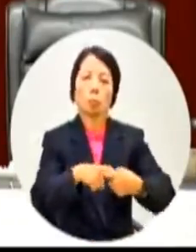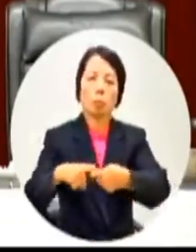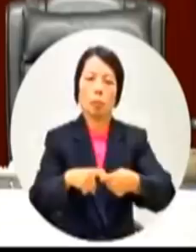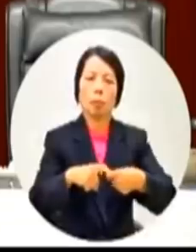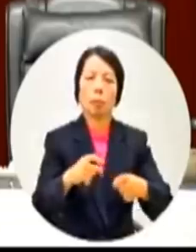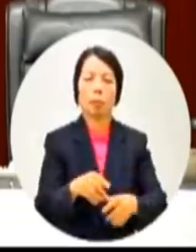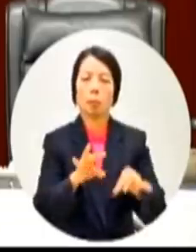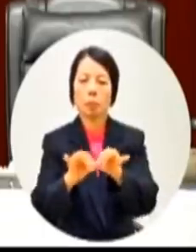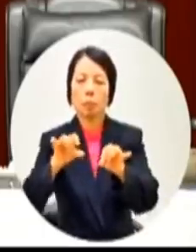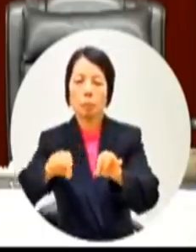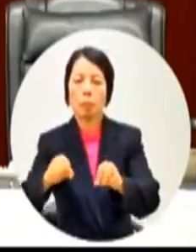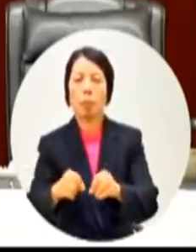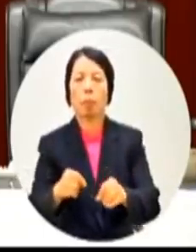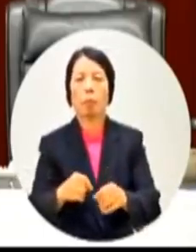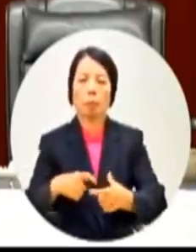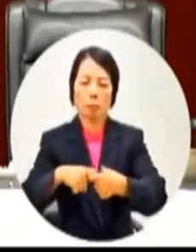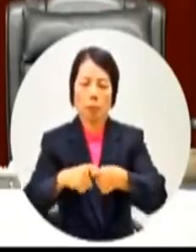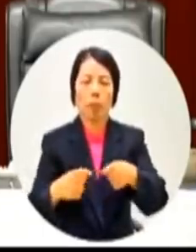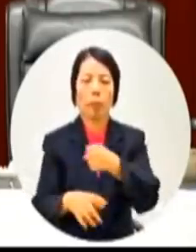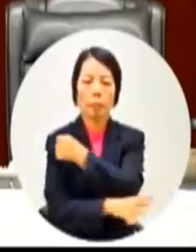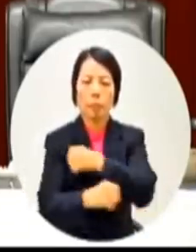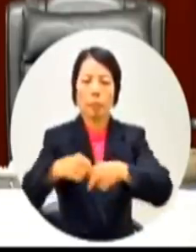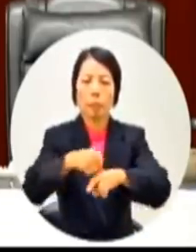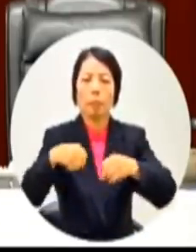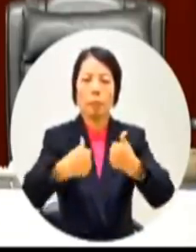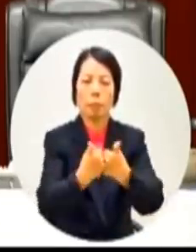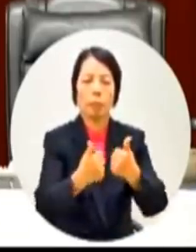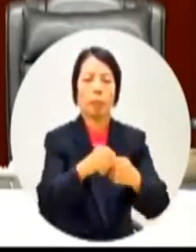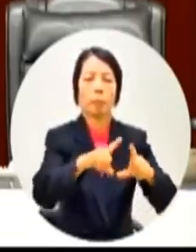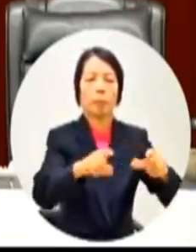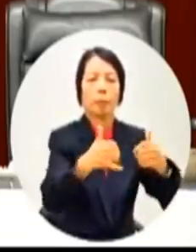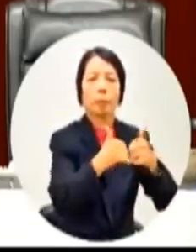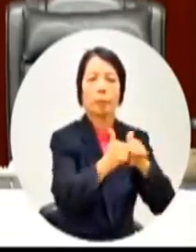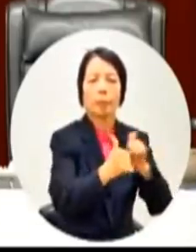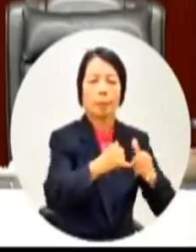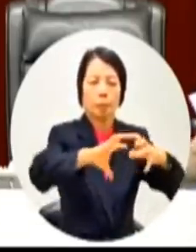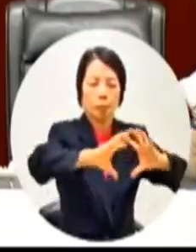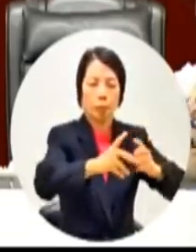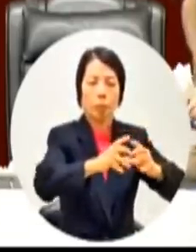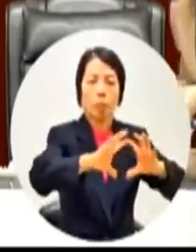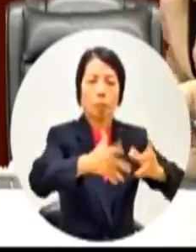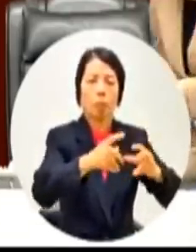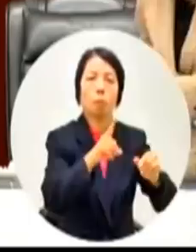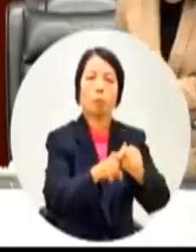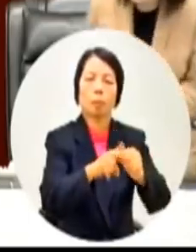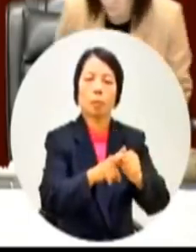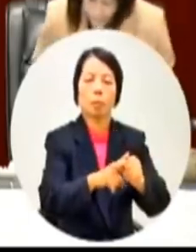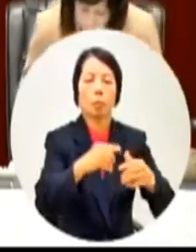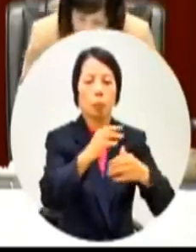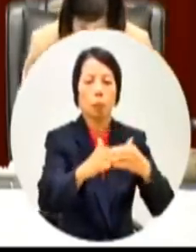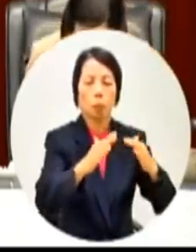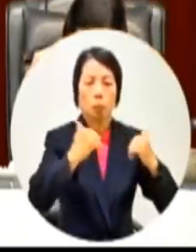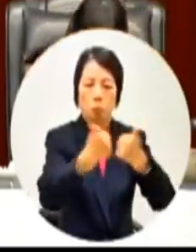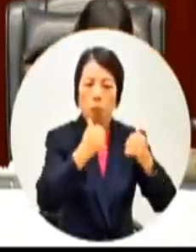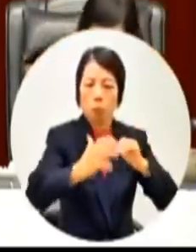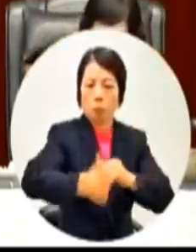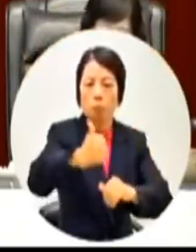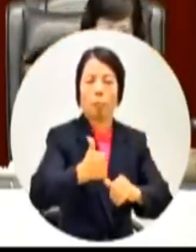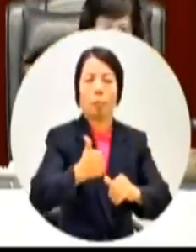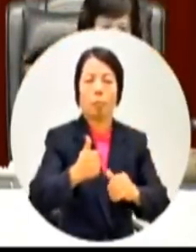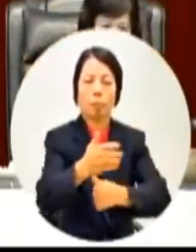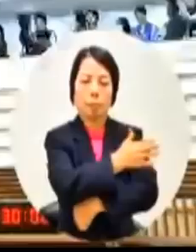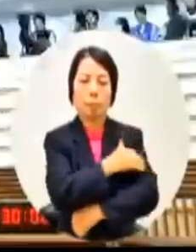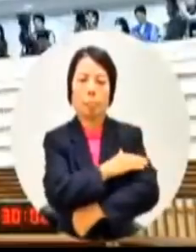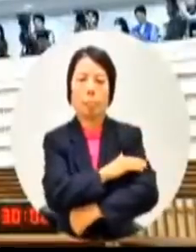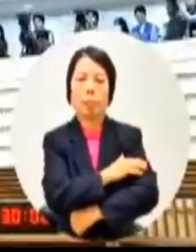大社国中家长会长，由陈凯婷、王志伟领队哈，啊，在旁听席，大